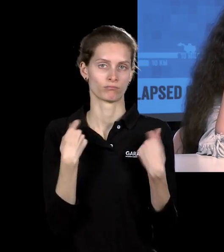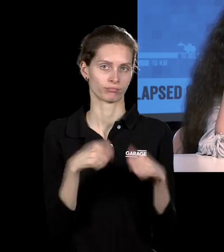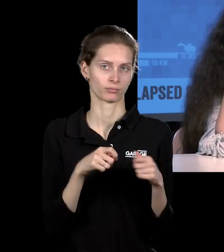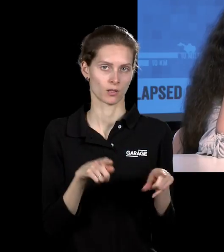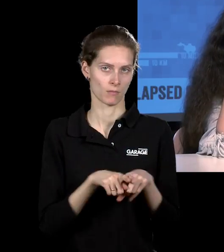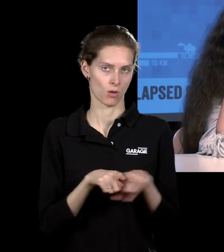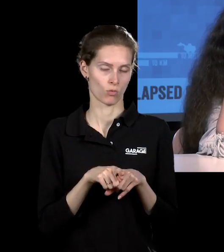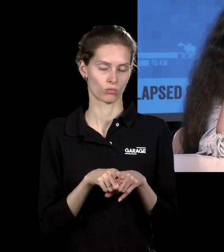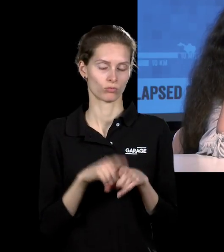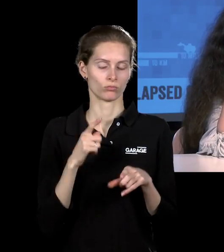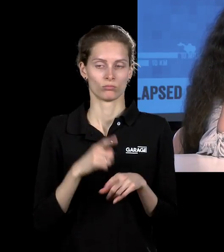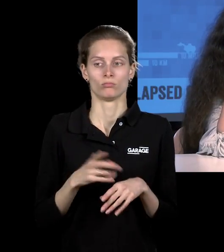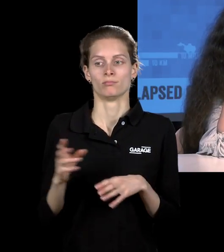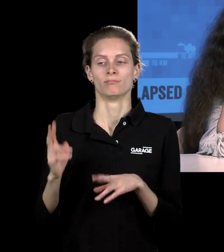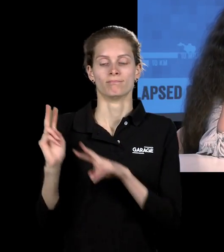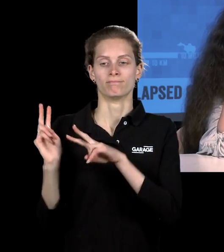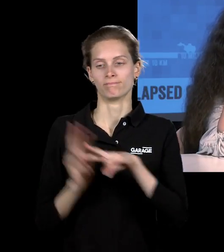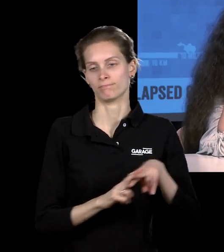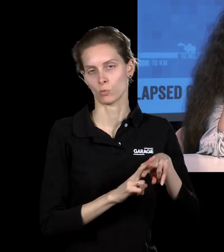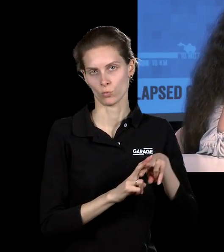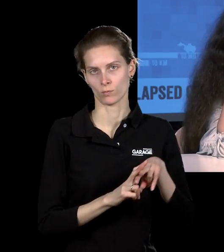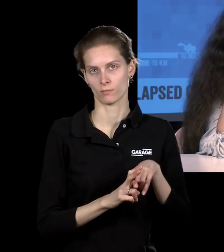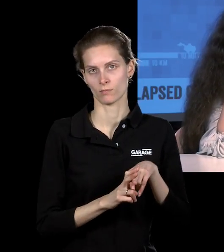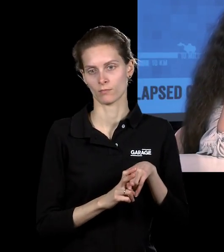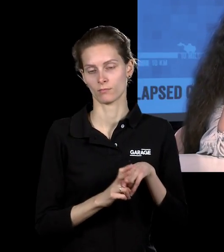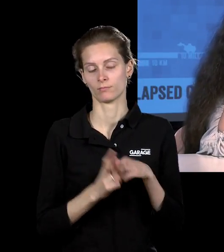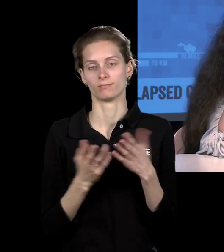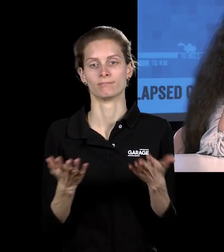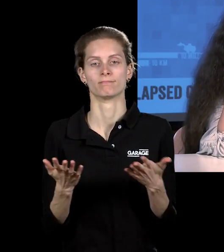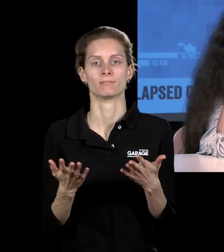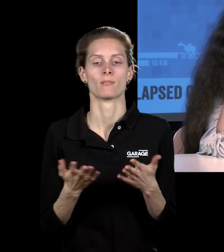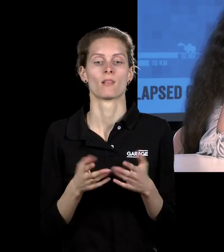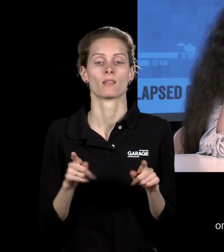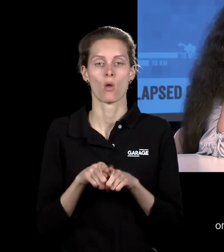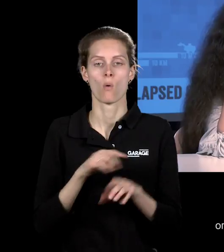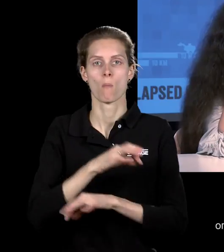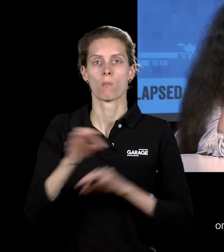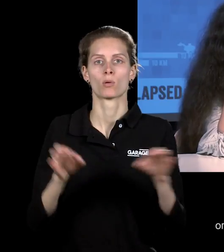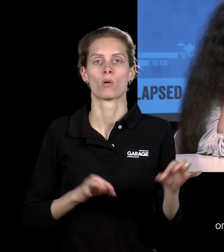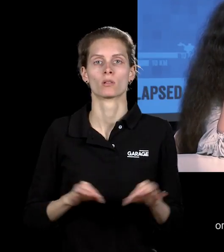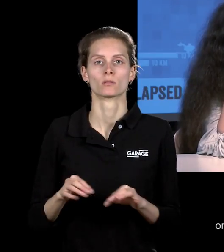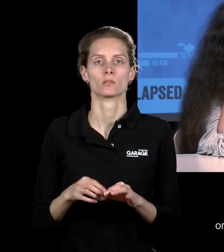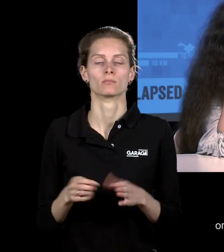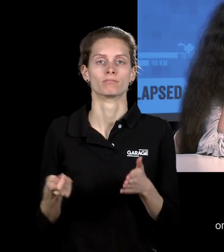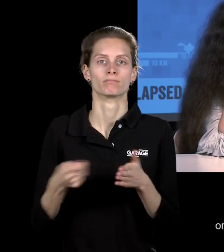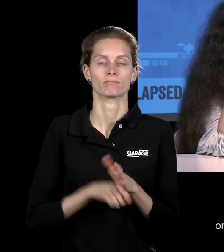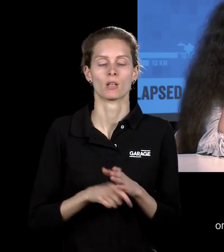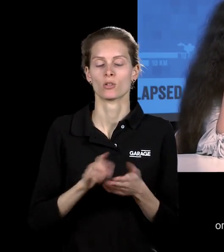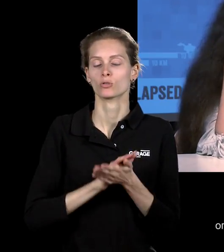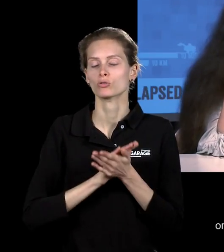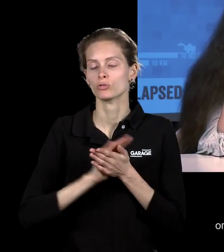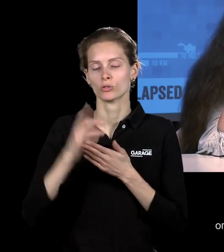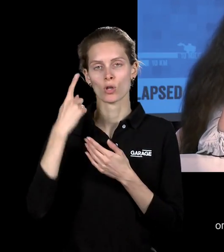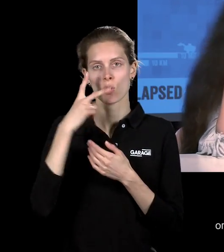этот проект, оказавшийся невозможным в силу геополитических обстоятельств, закрылся. Ну, собственно говоря, это такой вот чистый концептуальный проект,